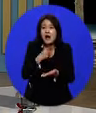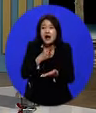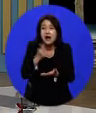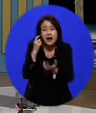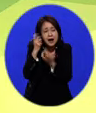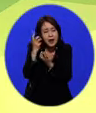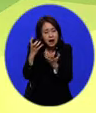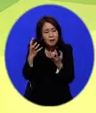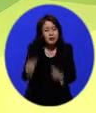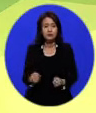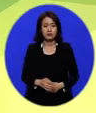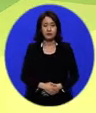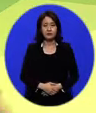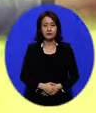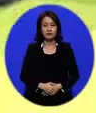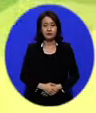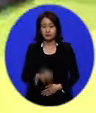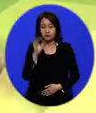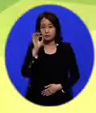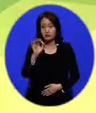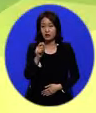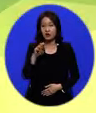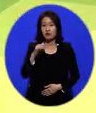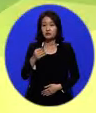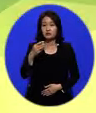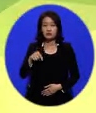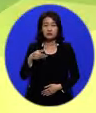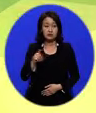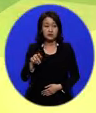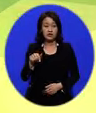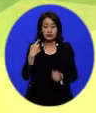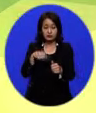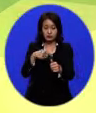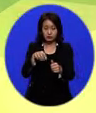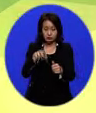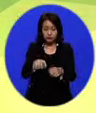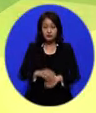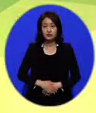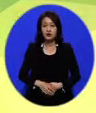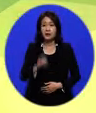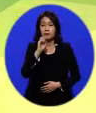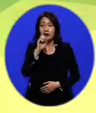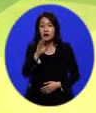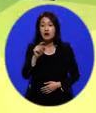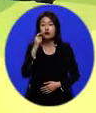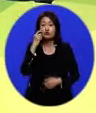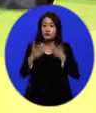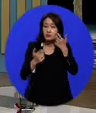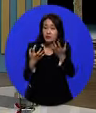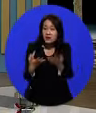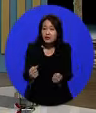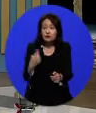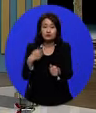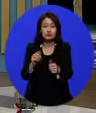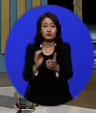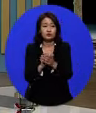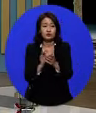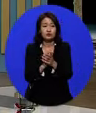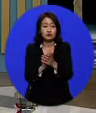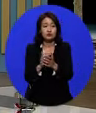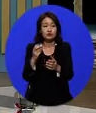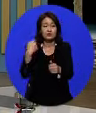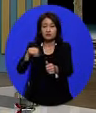애쓰고 있어요. 자, 하브르타 교실이요. 자, 말하는 교실, 질문이 많은 교실,